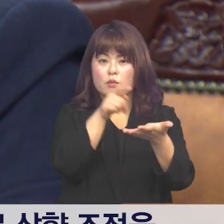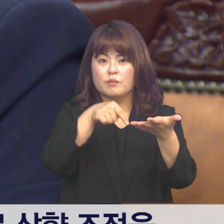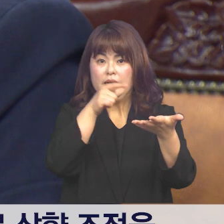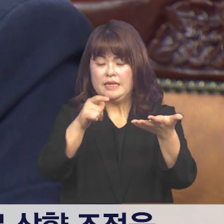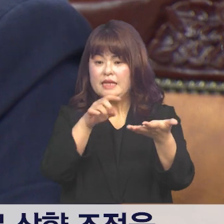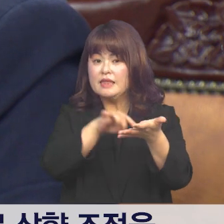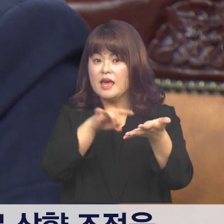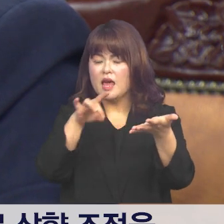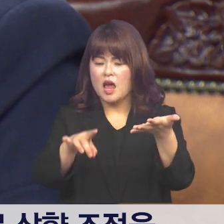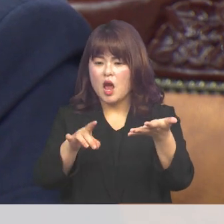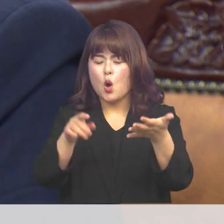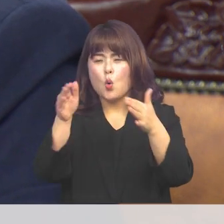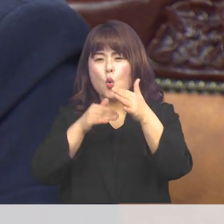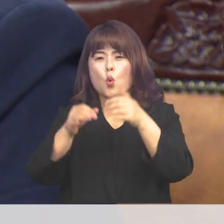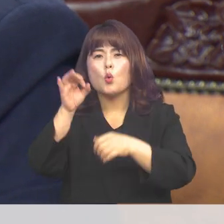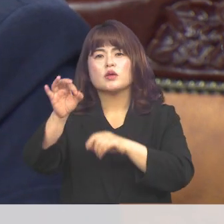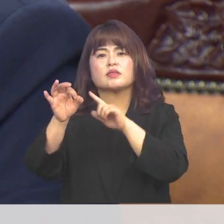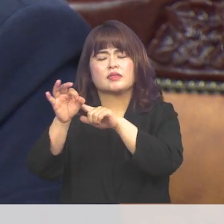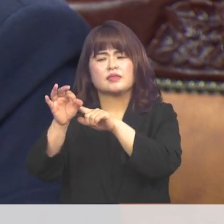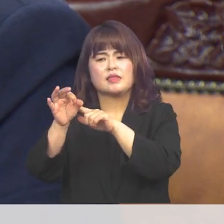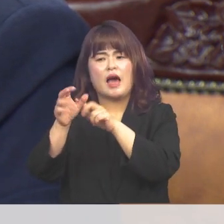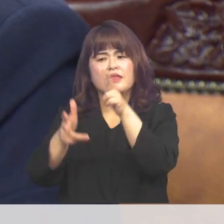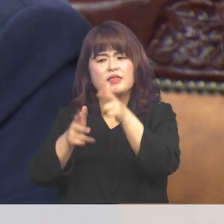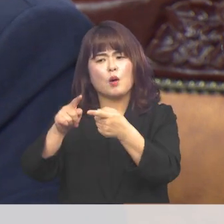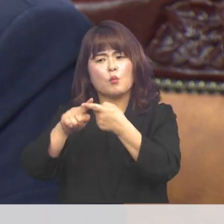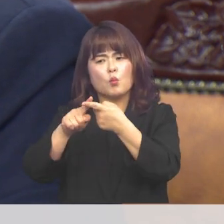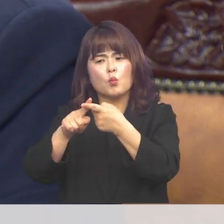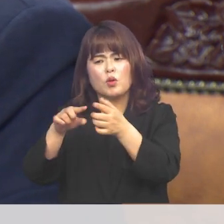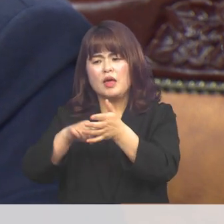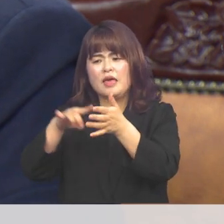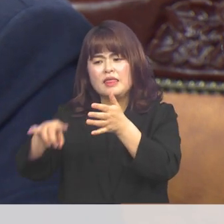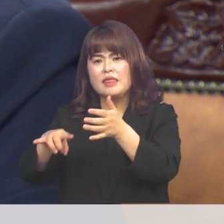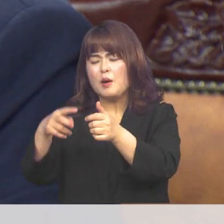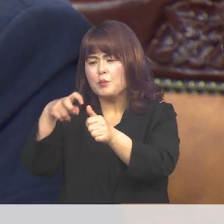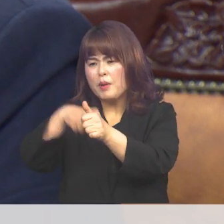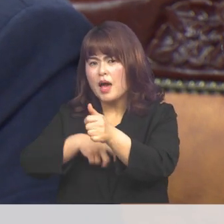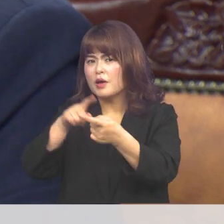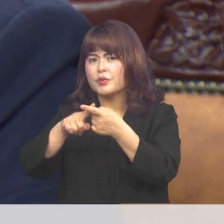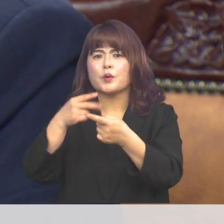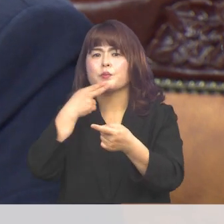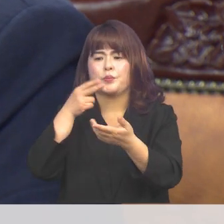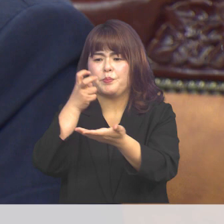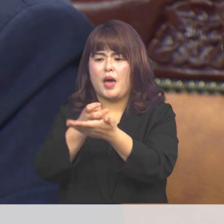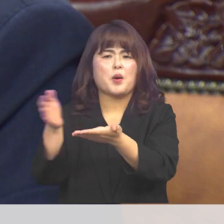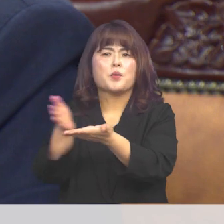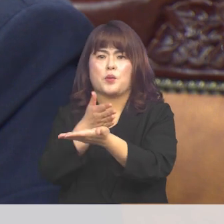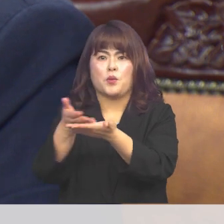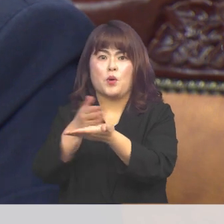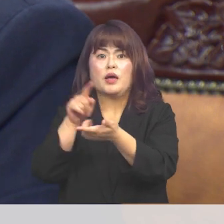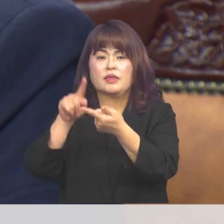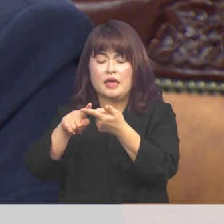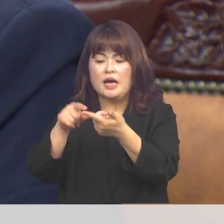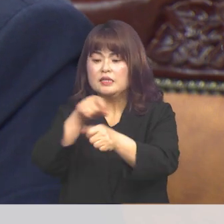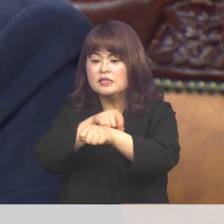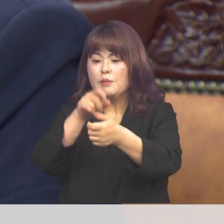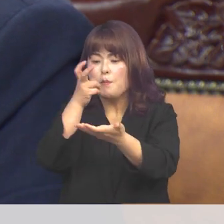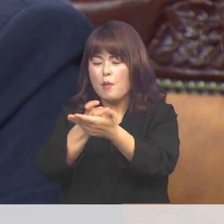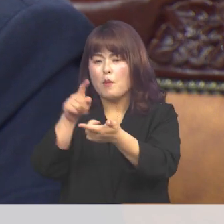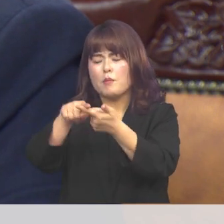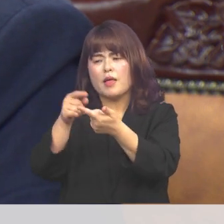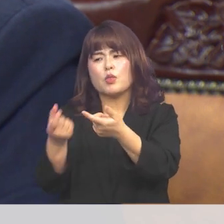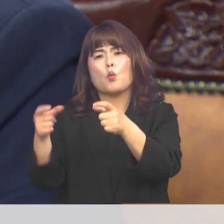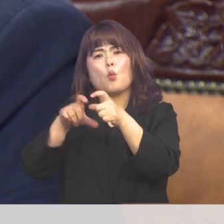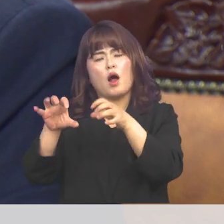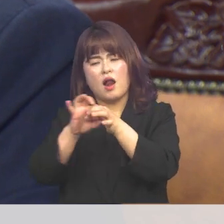있어서 현재 공익사업에 따른 이전 기업에 대한 감면 조항이 없기 때문에 조세특례 제한법에